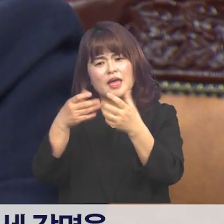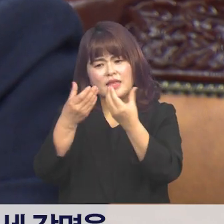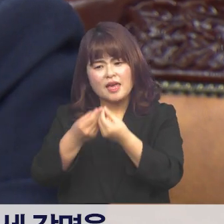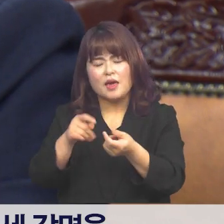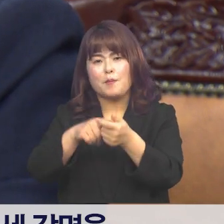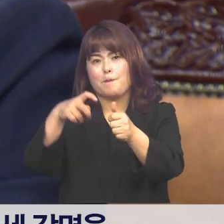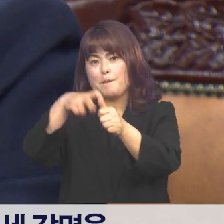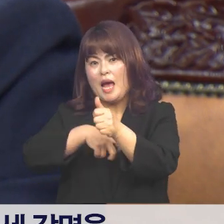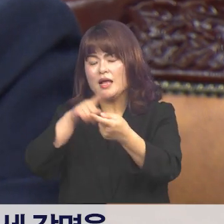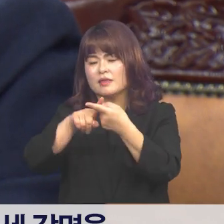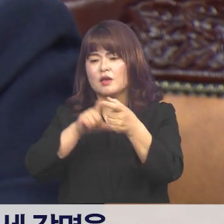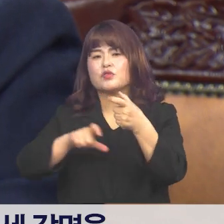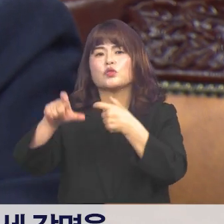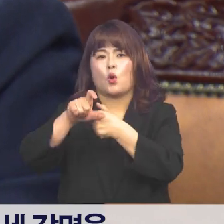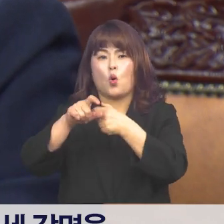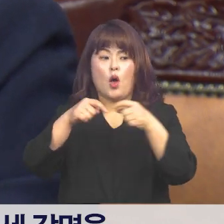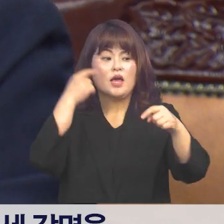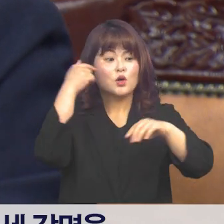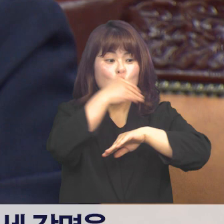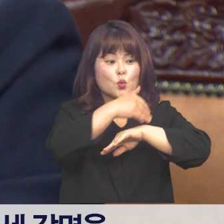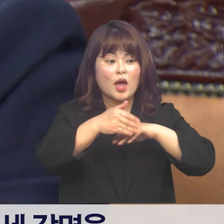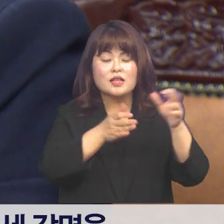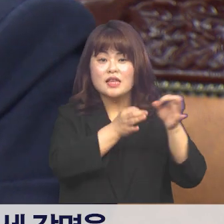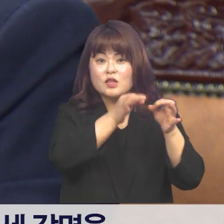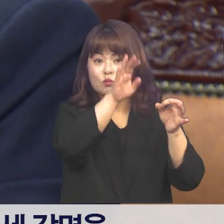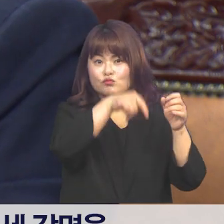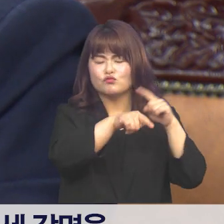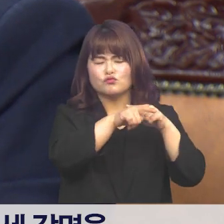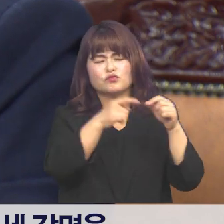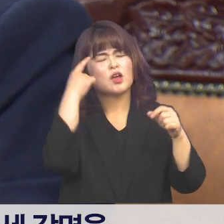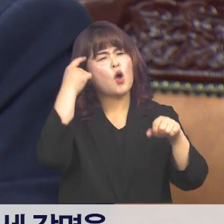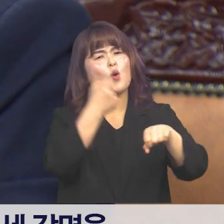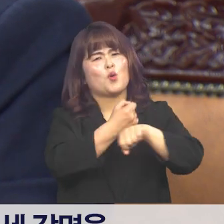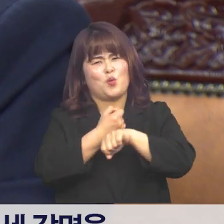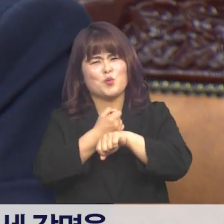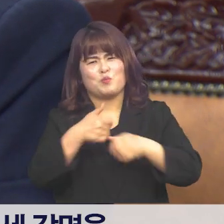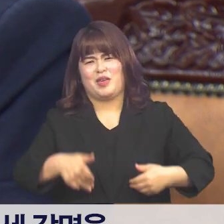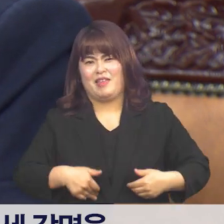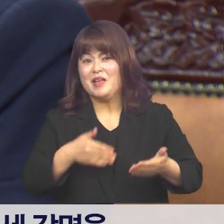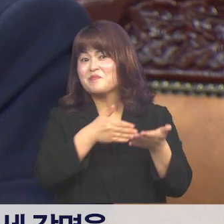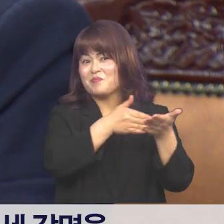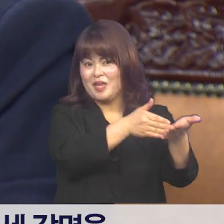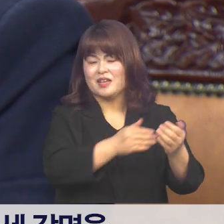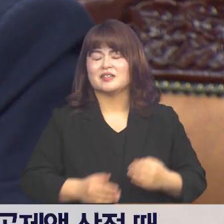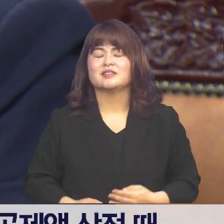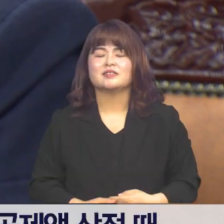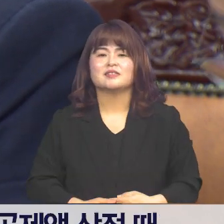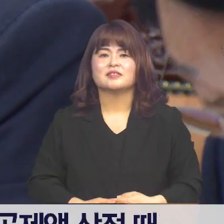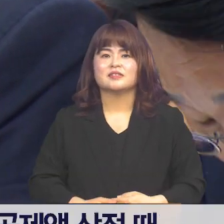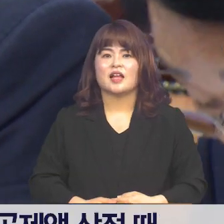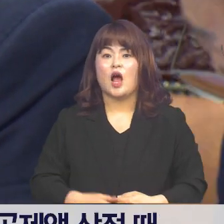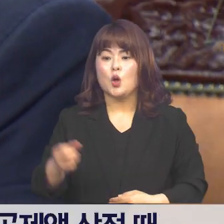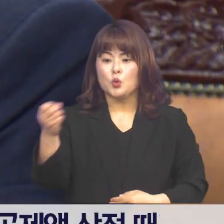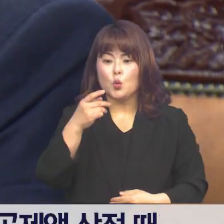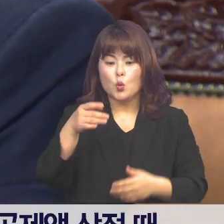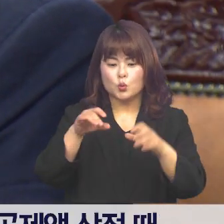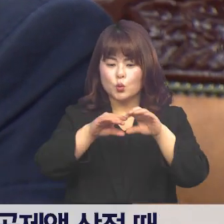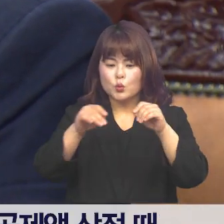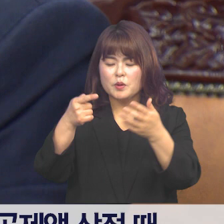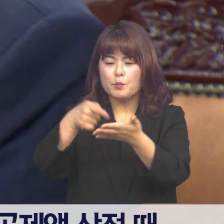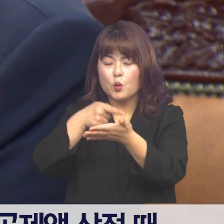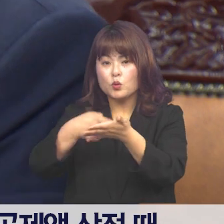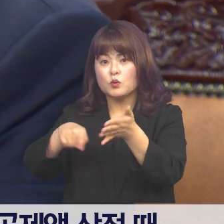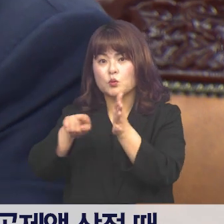확대하는 방안을 우리 기획재정부도 나와 계신데 연구를 좀 해 주셨으면 좋겠고요.